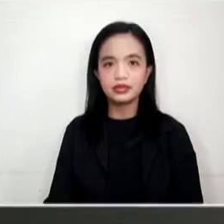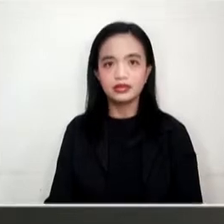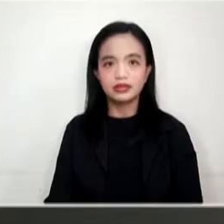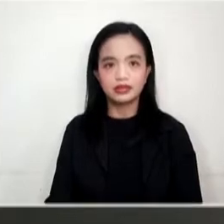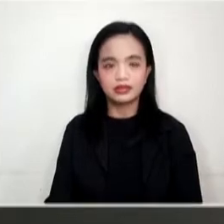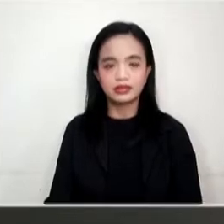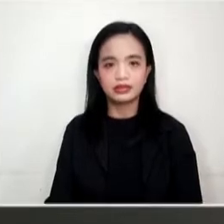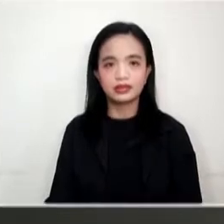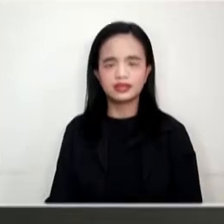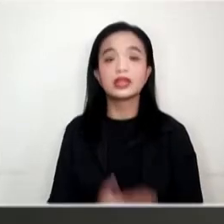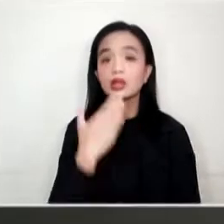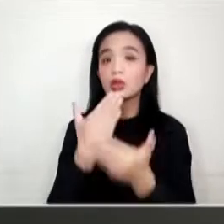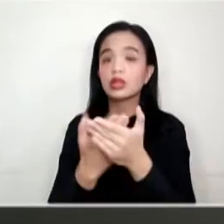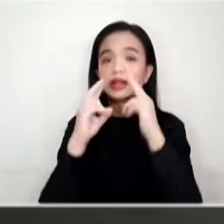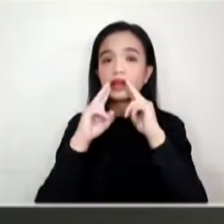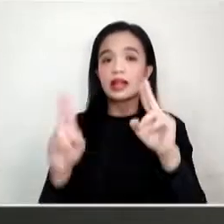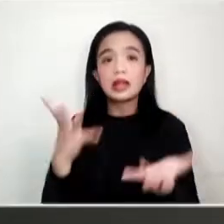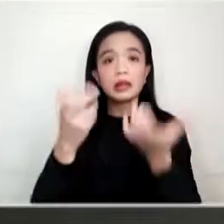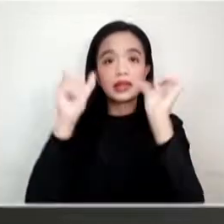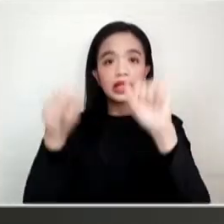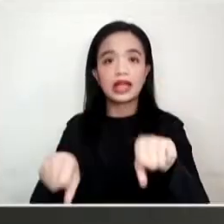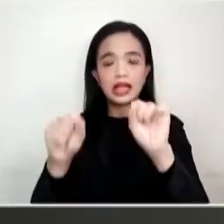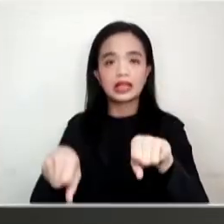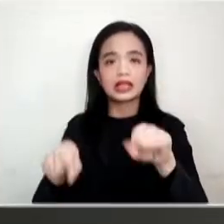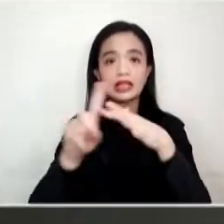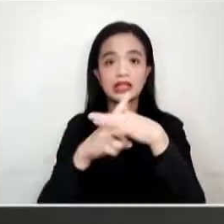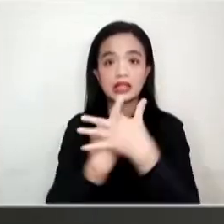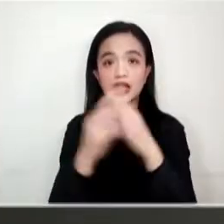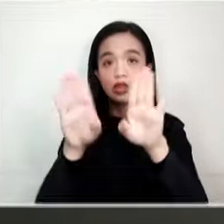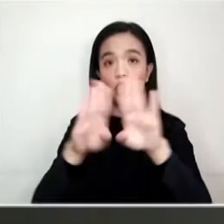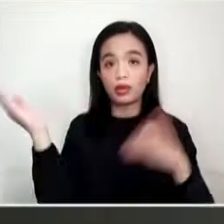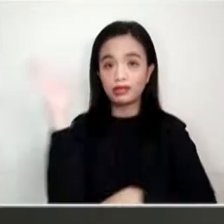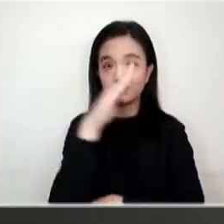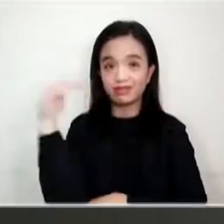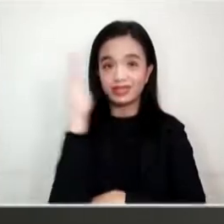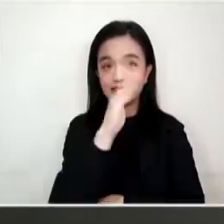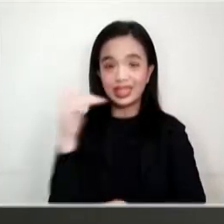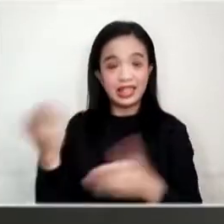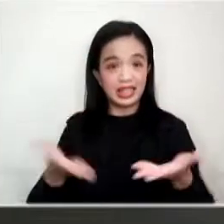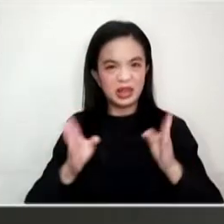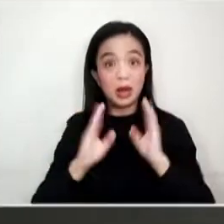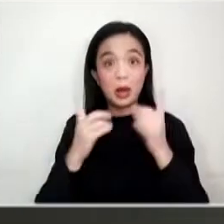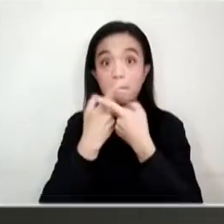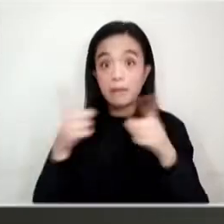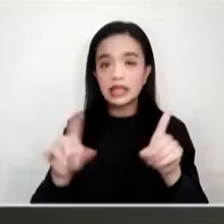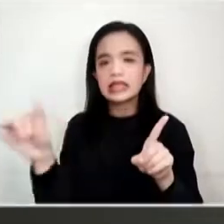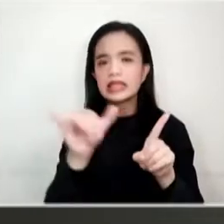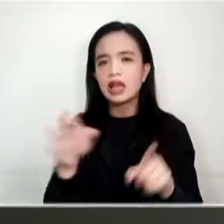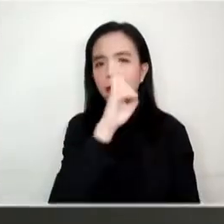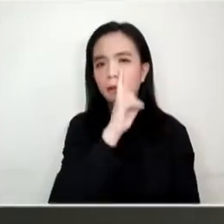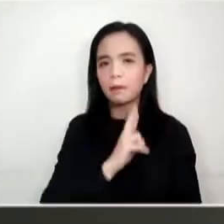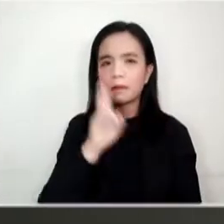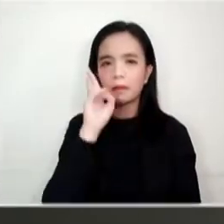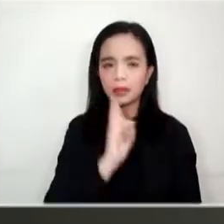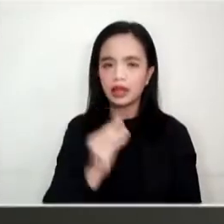Napintas ka damag, posible. Nga aglokatan dagiti bars, wino paginuman diti Baguio City. Ngem, kas panganan. Manifesto ken commitment